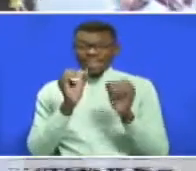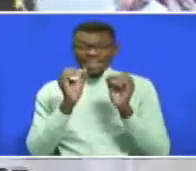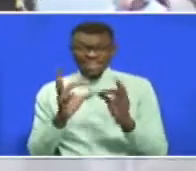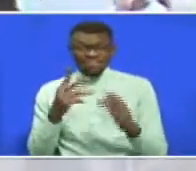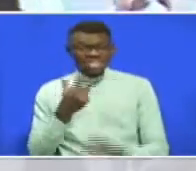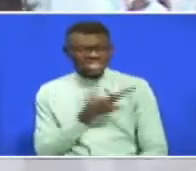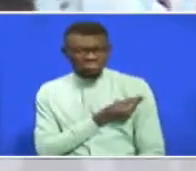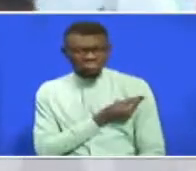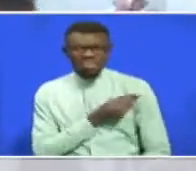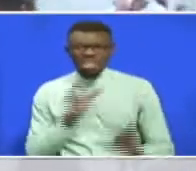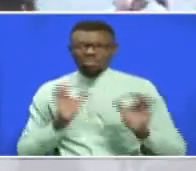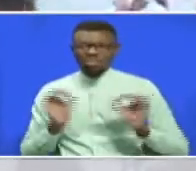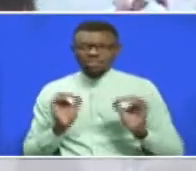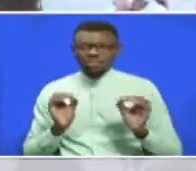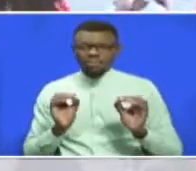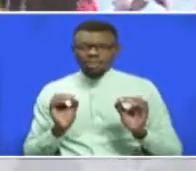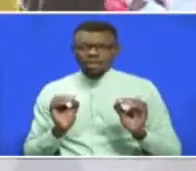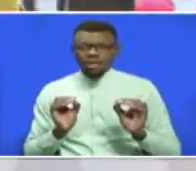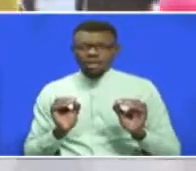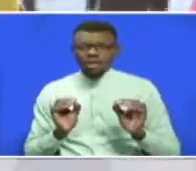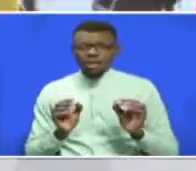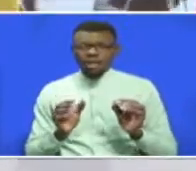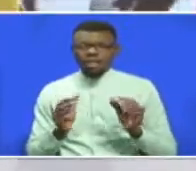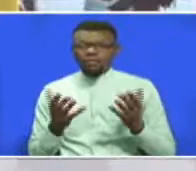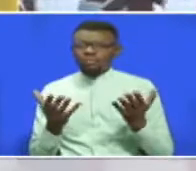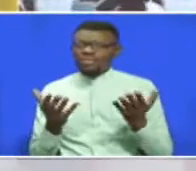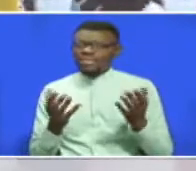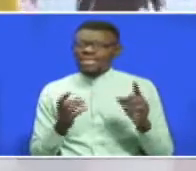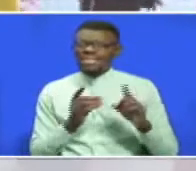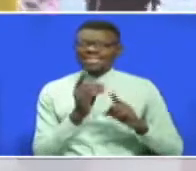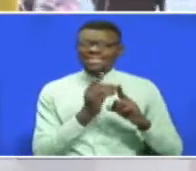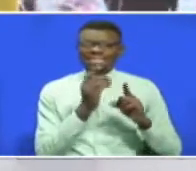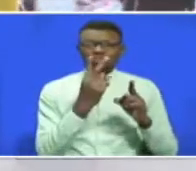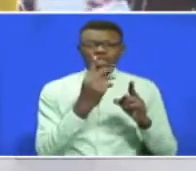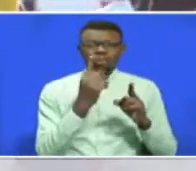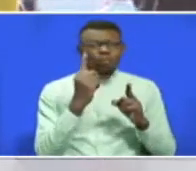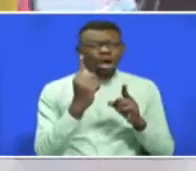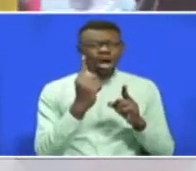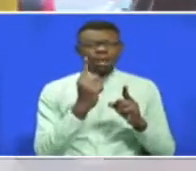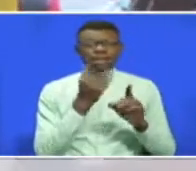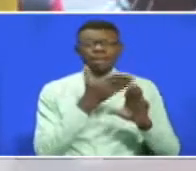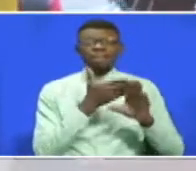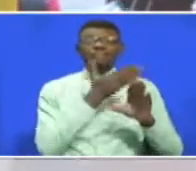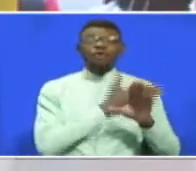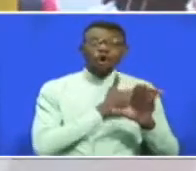chanjo. Na tamati yake ilifika tarehe 21, kwa hivyo kutoka jana